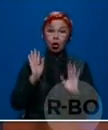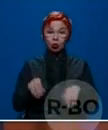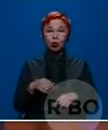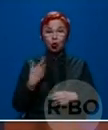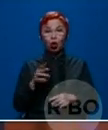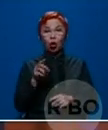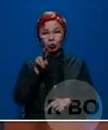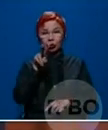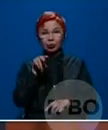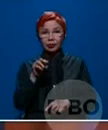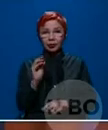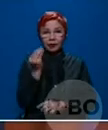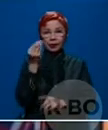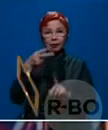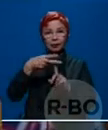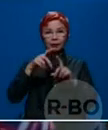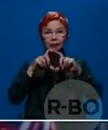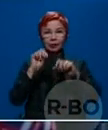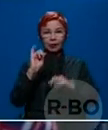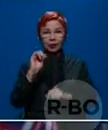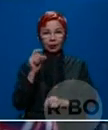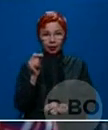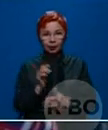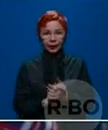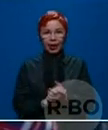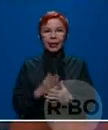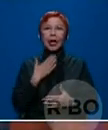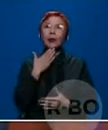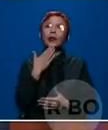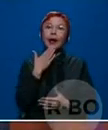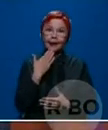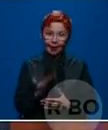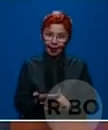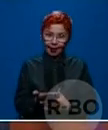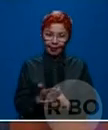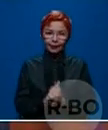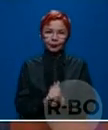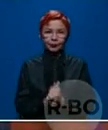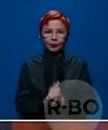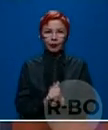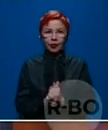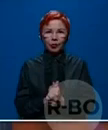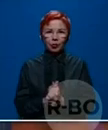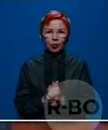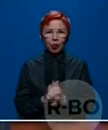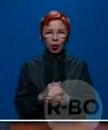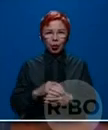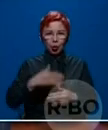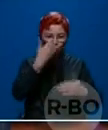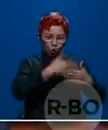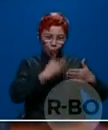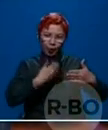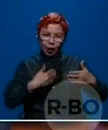jakartaanfer mungkin ya jadi saya hanya ingin bertanya Pak itu kan tentu dokumentary